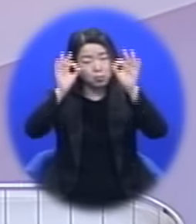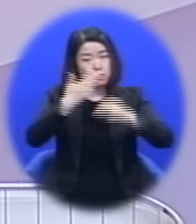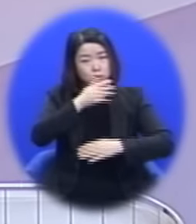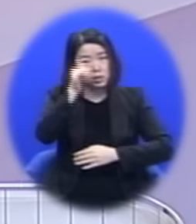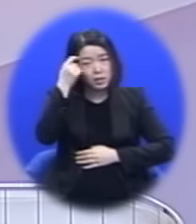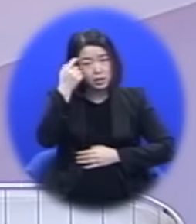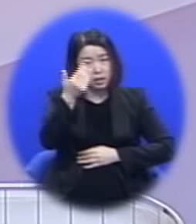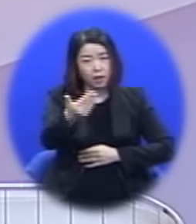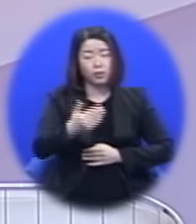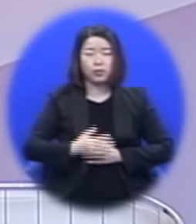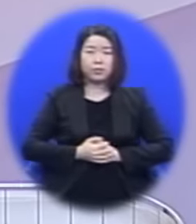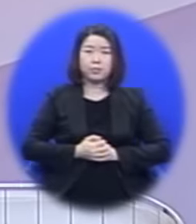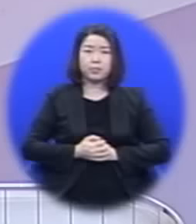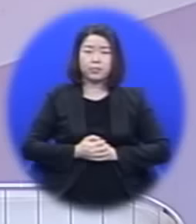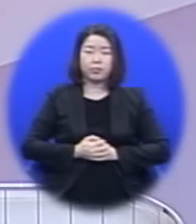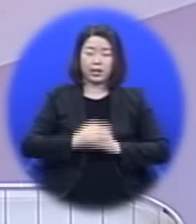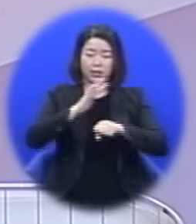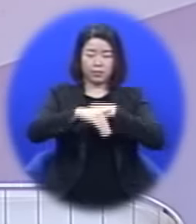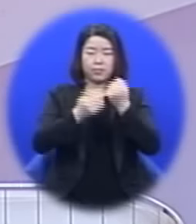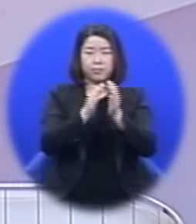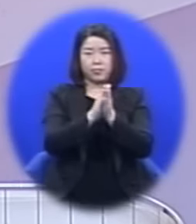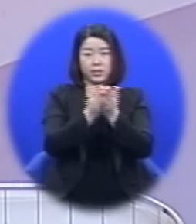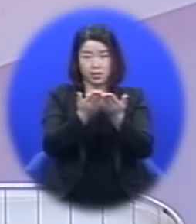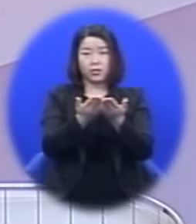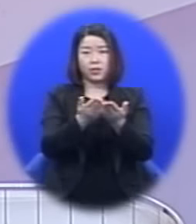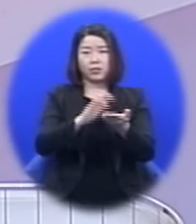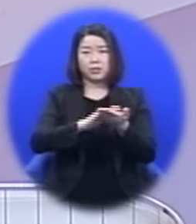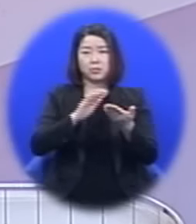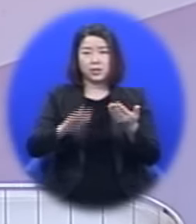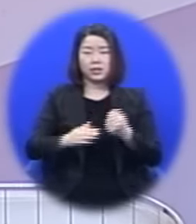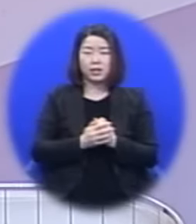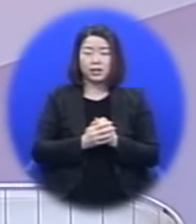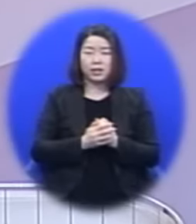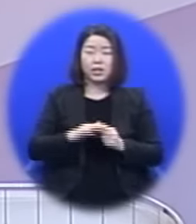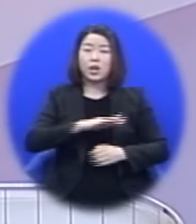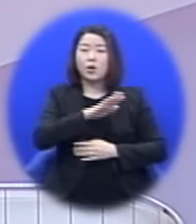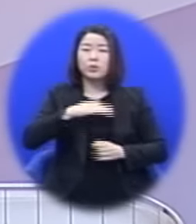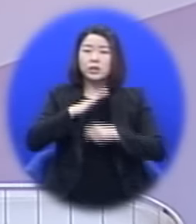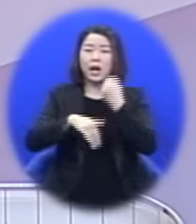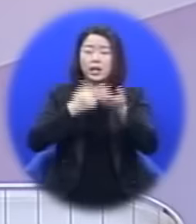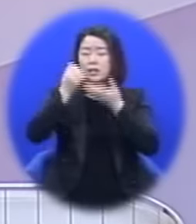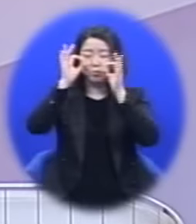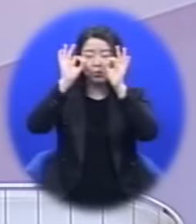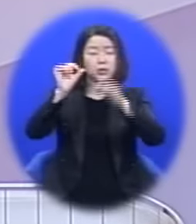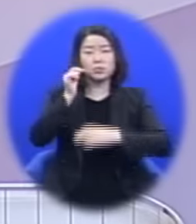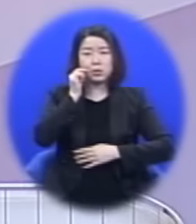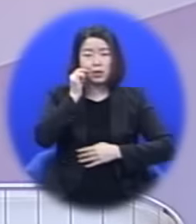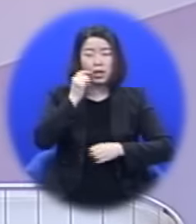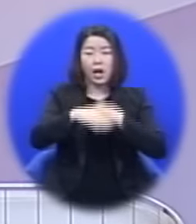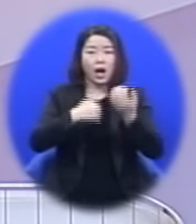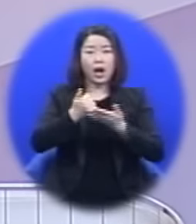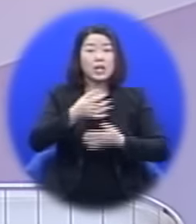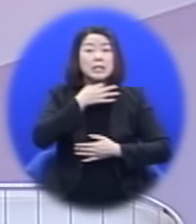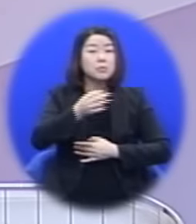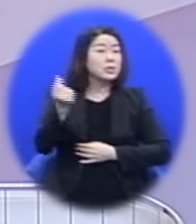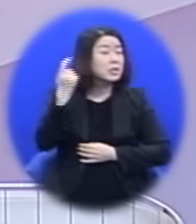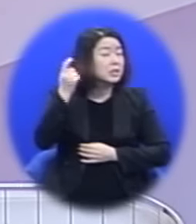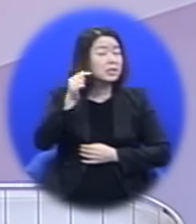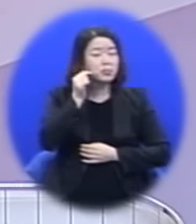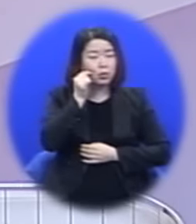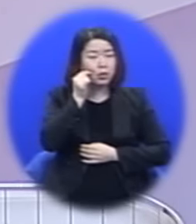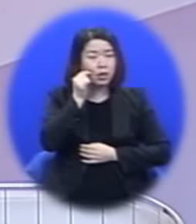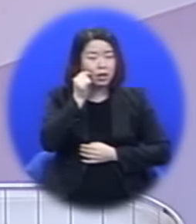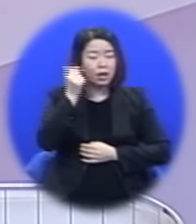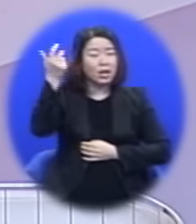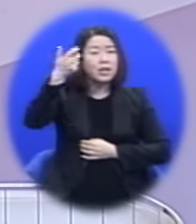성경입니다. 우리는 하나님을 보지 못합니다. 우리는 하나님의 음성을 듣지 못합니다.